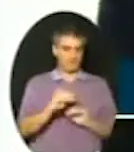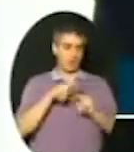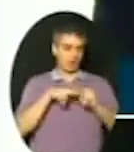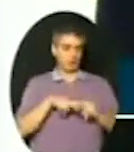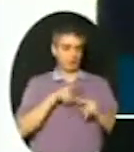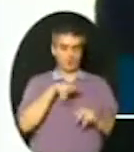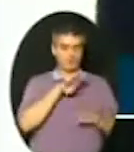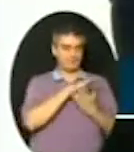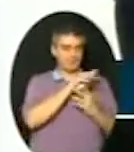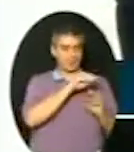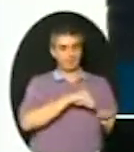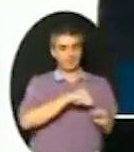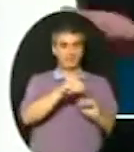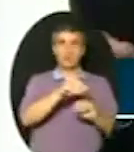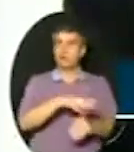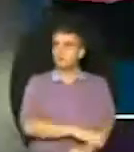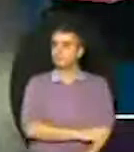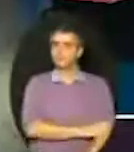משנת